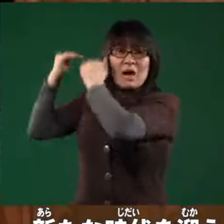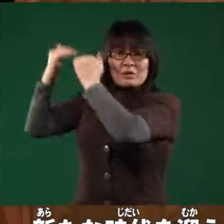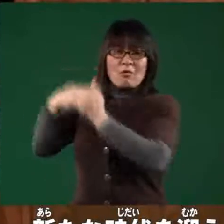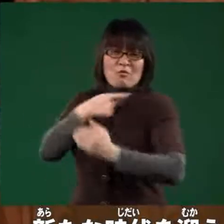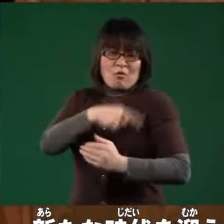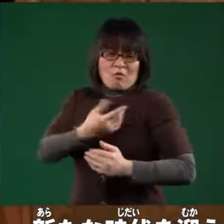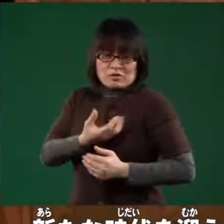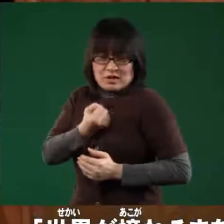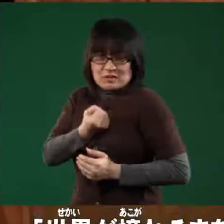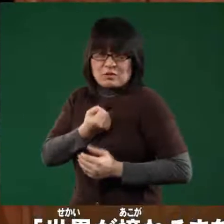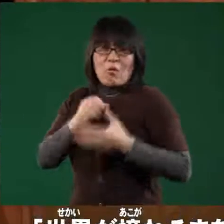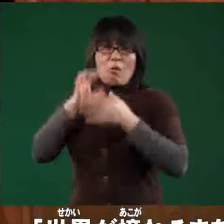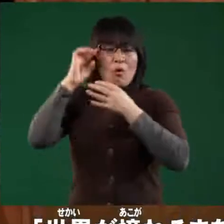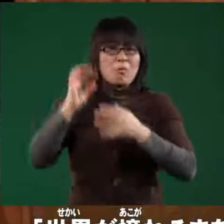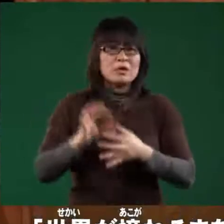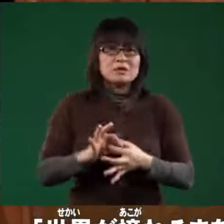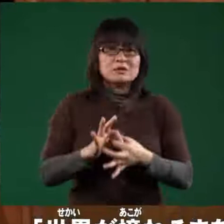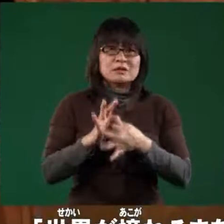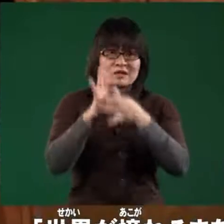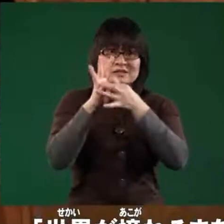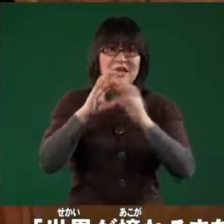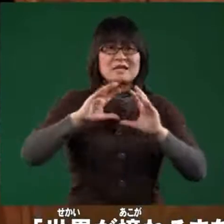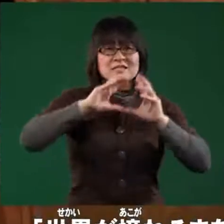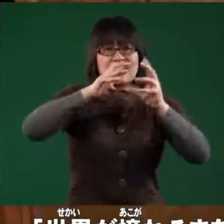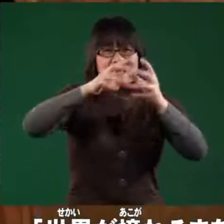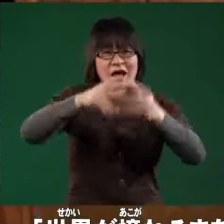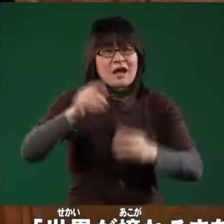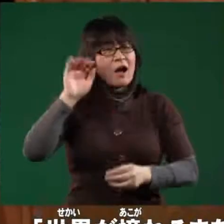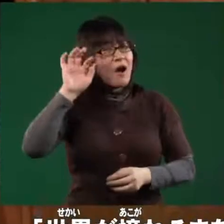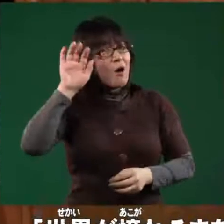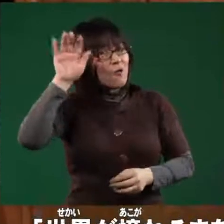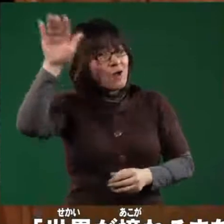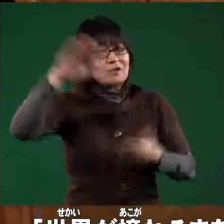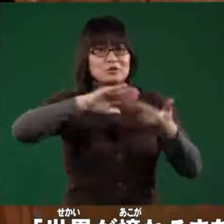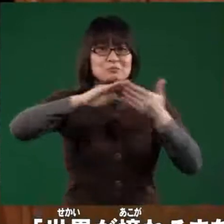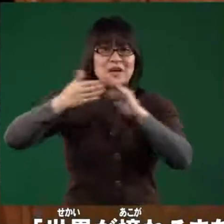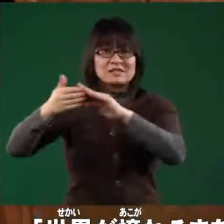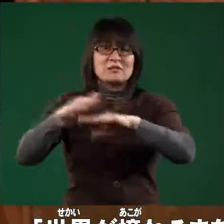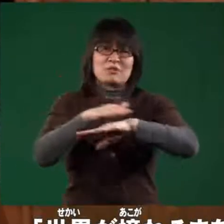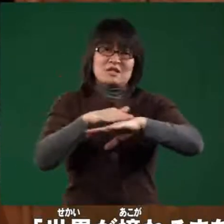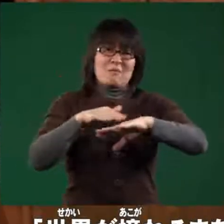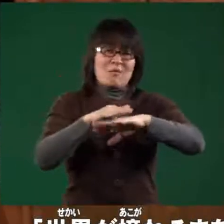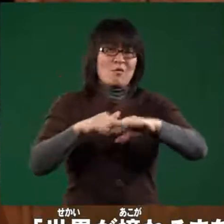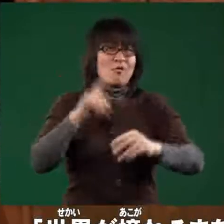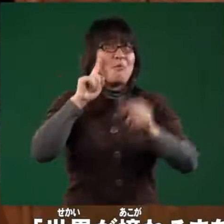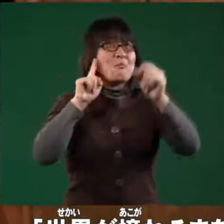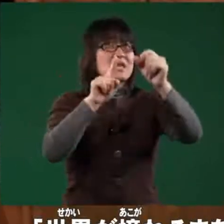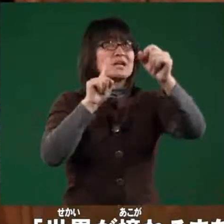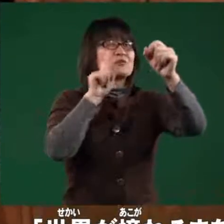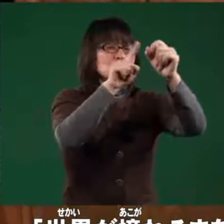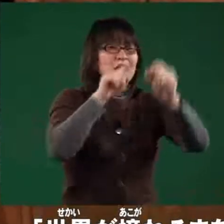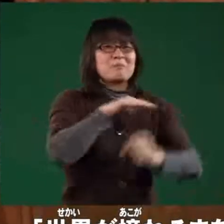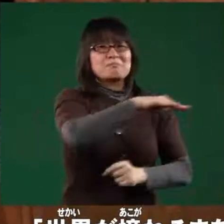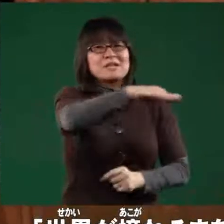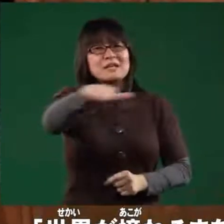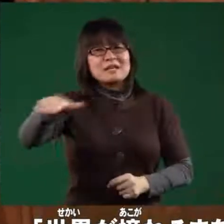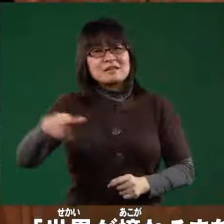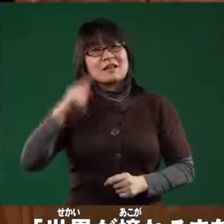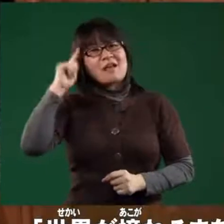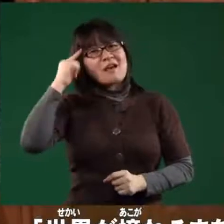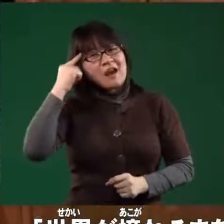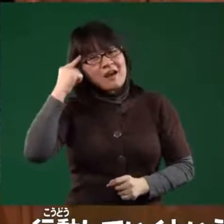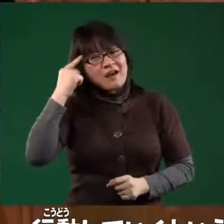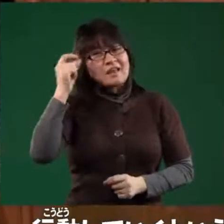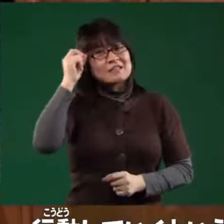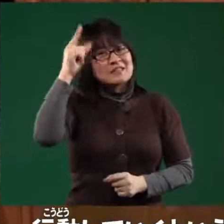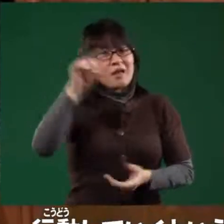い起こして、世界が憧れる街札幌、これを目指し続け、みんなで考え、知恵を